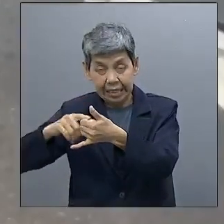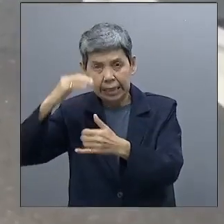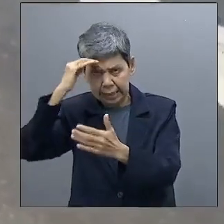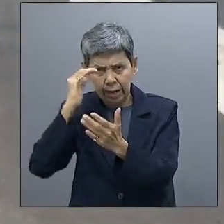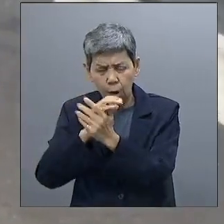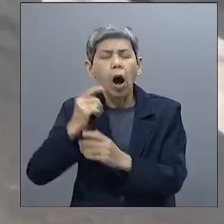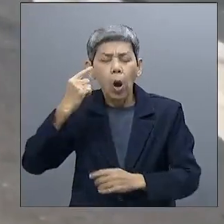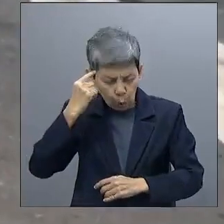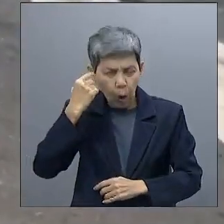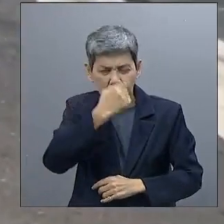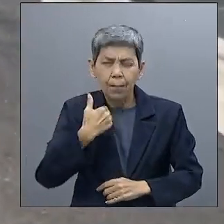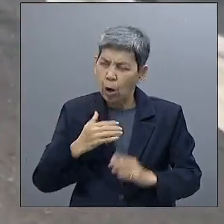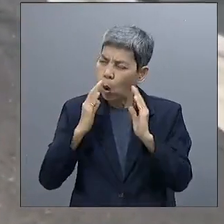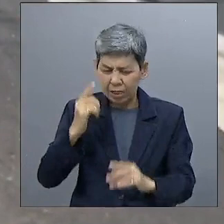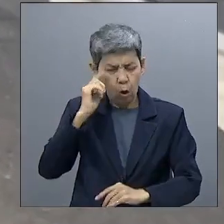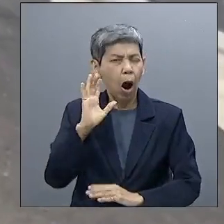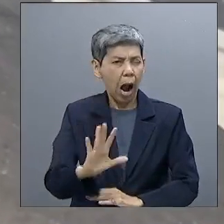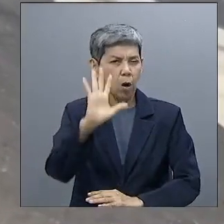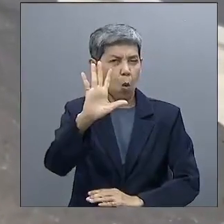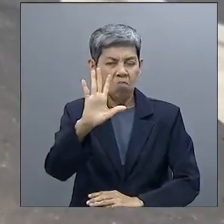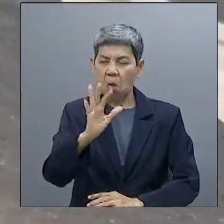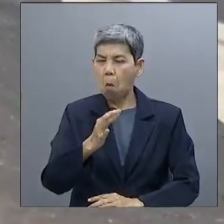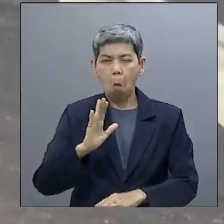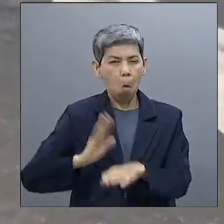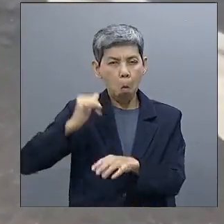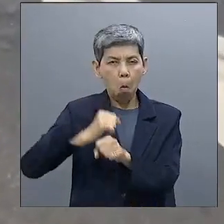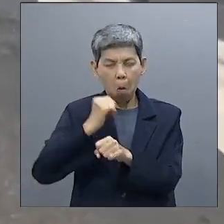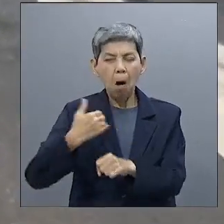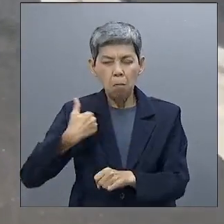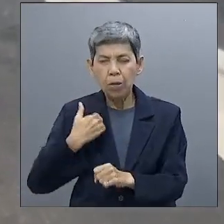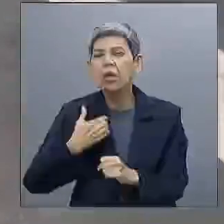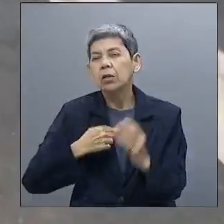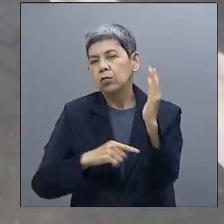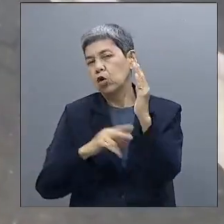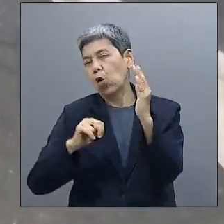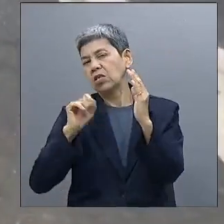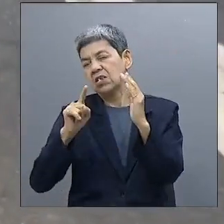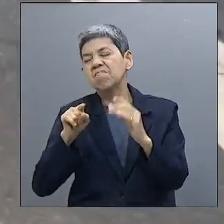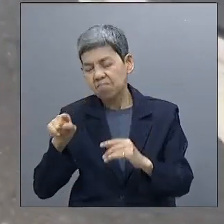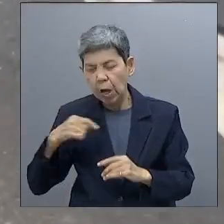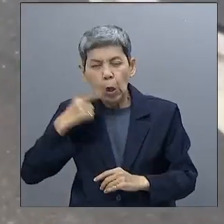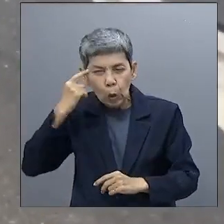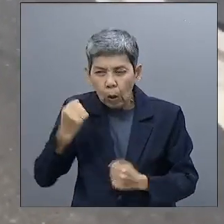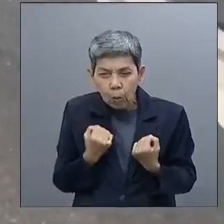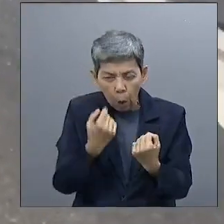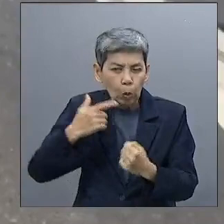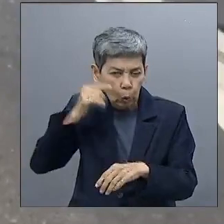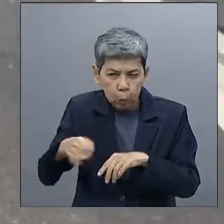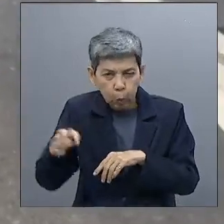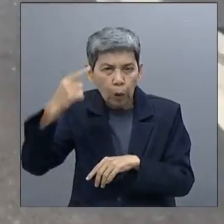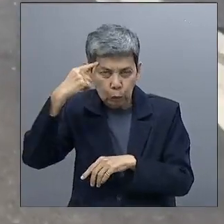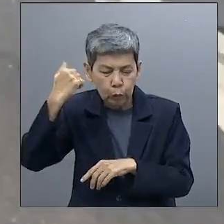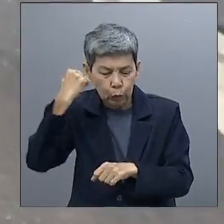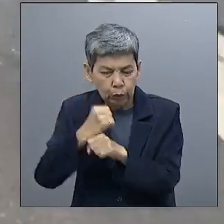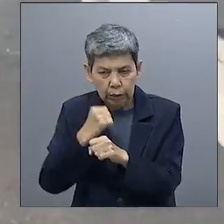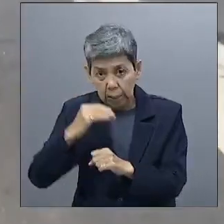สืบทราบว่ามีไม่ต่ำกว่า5คนเป็นมือปืนอาชีพในพื้นที่นครศรีธรรมราชค่ะรู้เส้นทางหลบหนีเป็นอย่างดีตอน